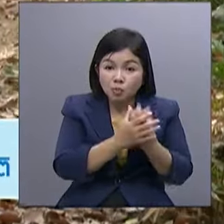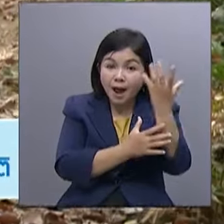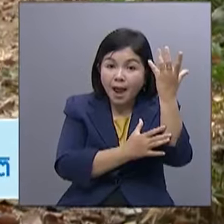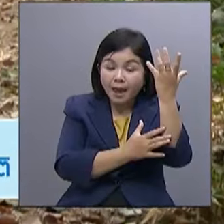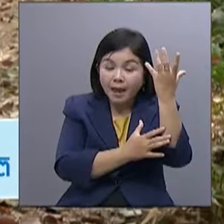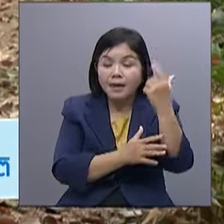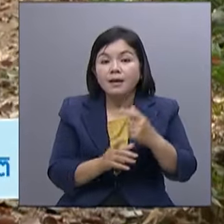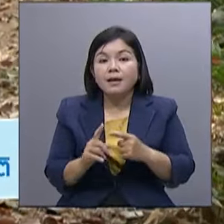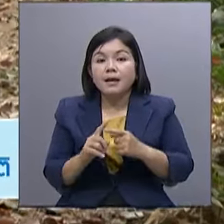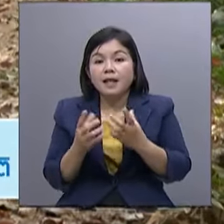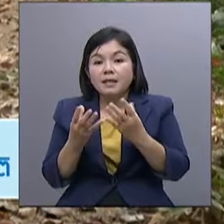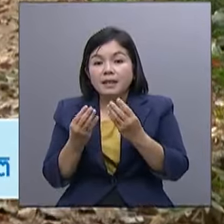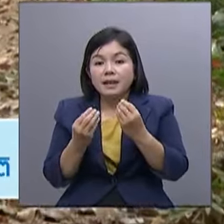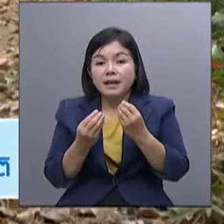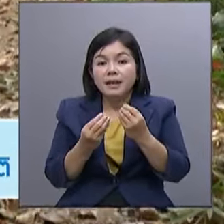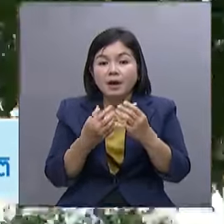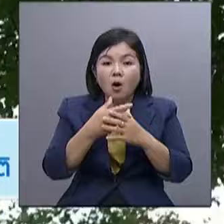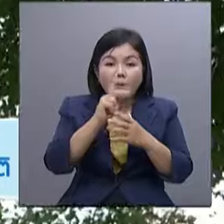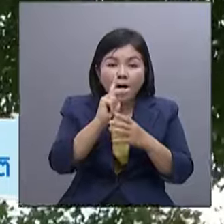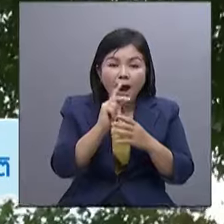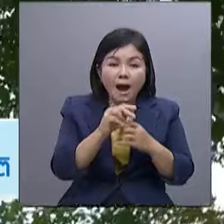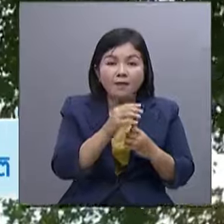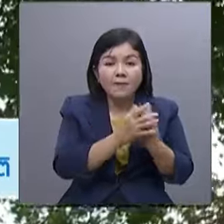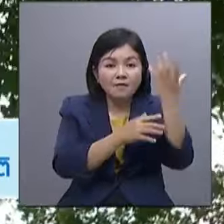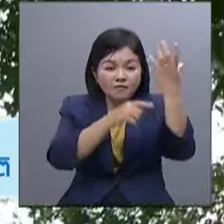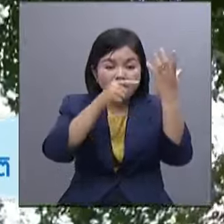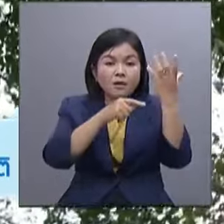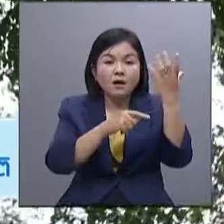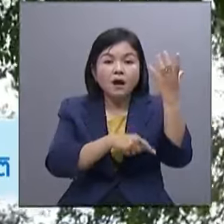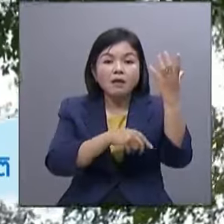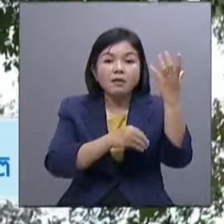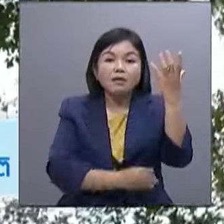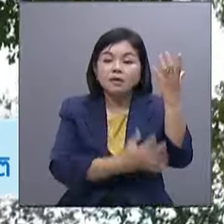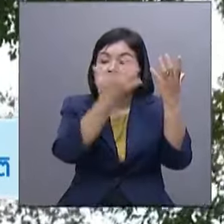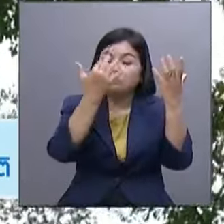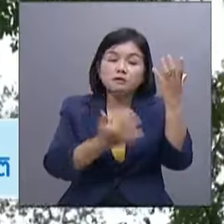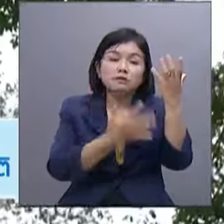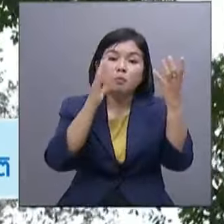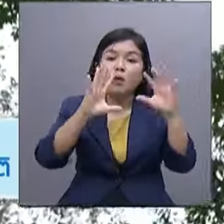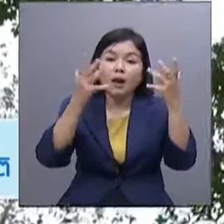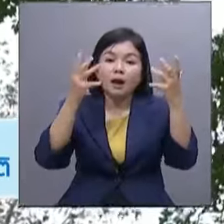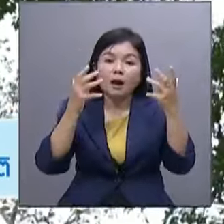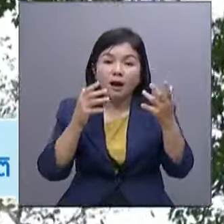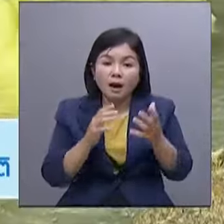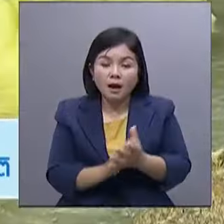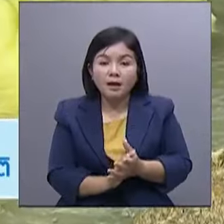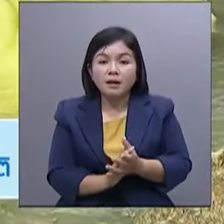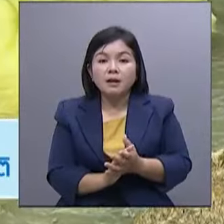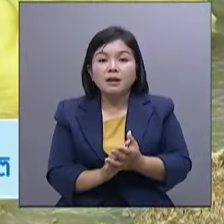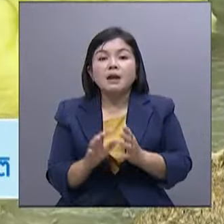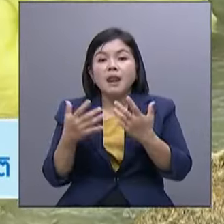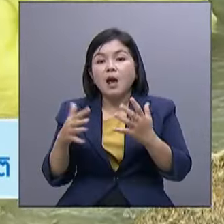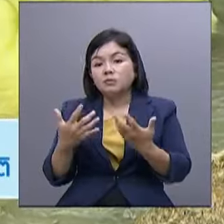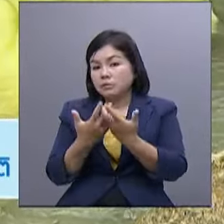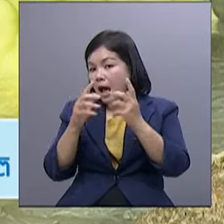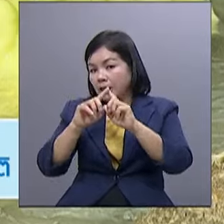2ก็คือดินของป่ามันร่วนเพราะฉะนั้นคาร์บอนที่มันฝังไม่ดินเนี่ยมันก็ระเหยขึ้นมาเหเหยขึ้นมาลอยขึ้นมากลับเข้าสู่วัฏจักรญ้าทะเลไม่